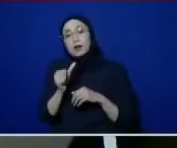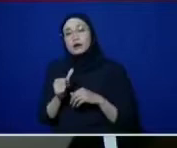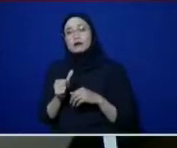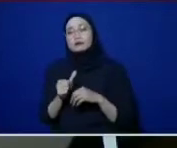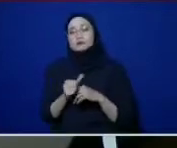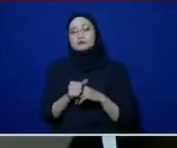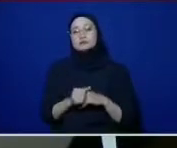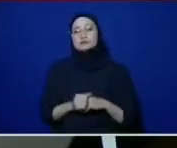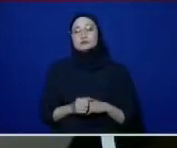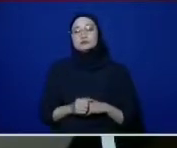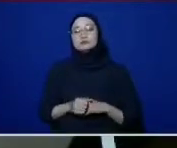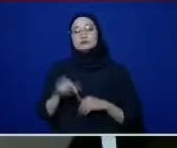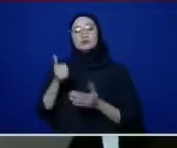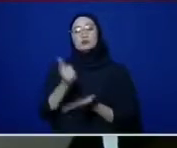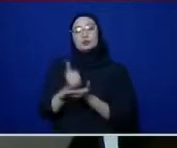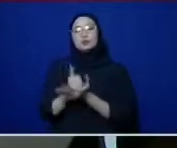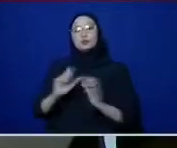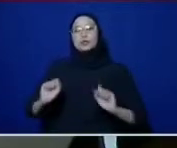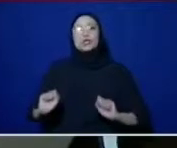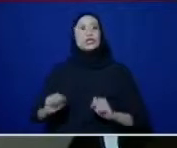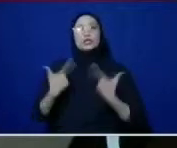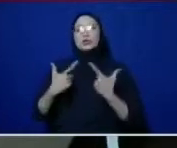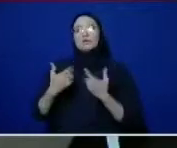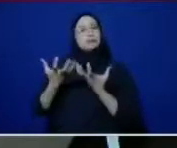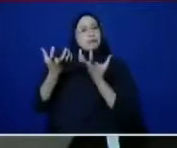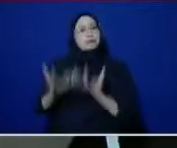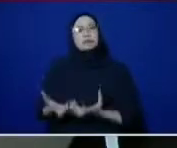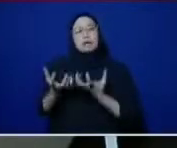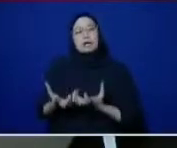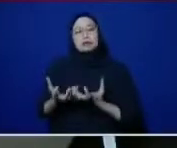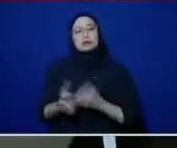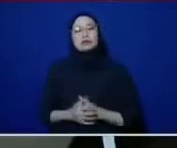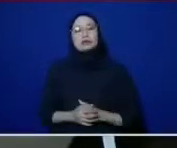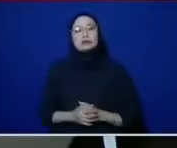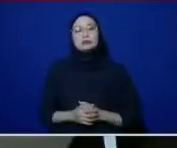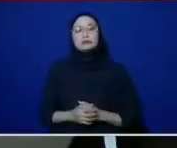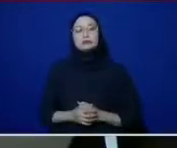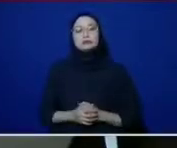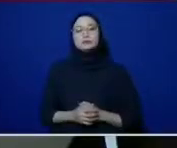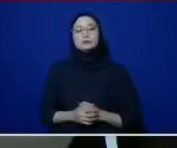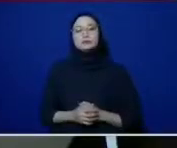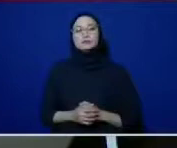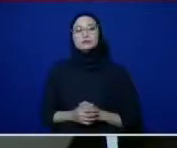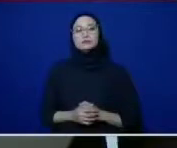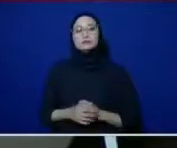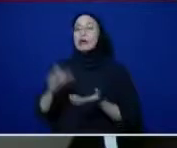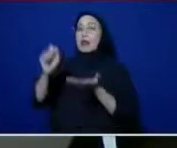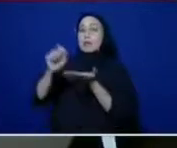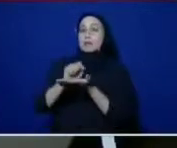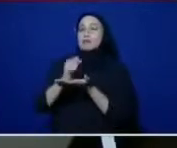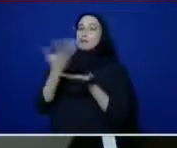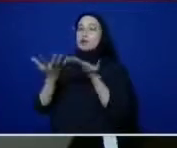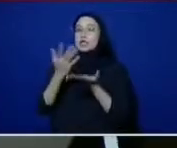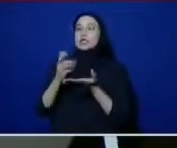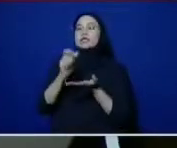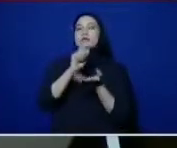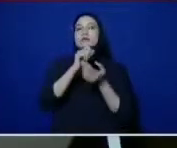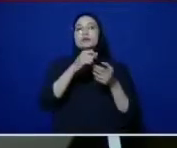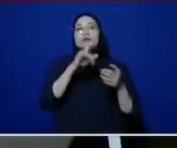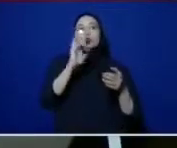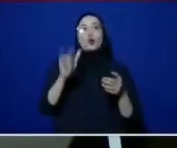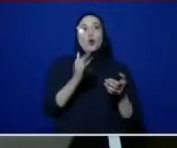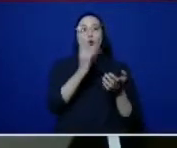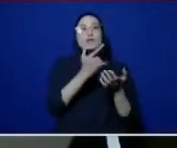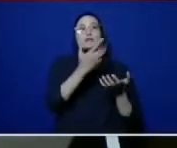mengalami sangat-sangat berat kehidupan mereka, Pak. Jadi mungkin ya laporan-laporan ke Bapak mungkin bagus-bagus,